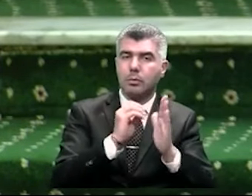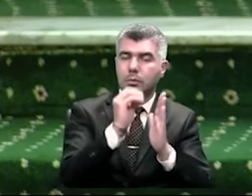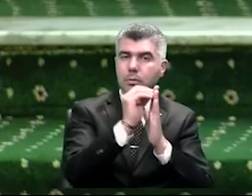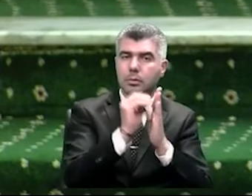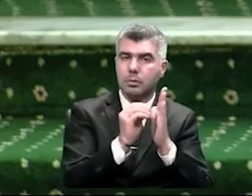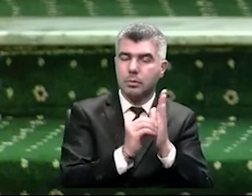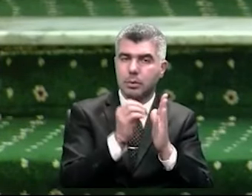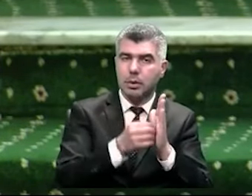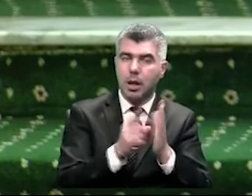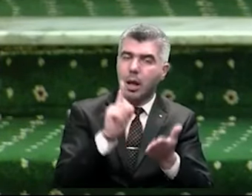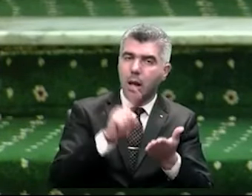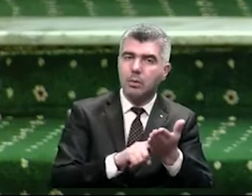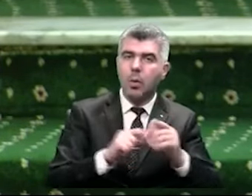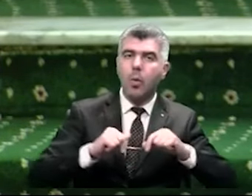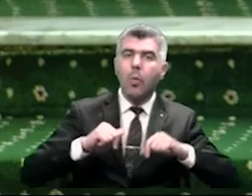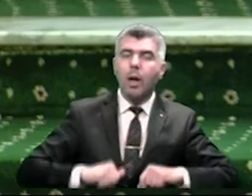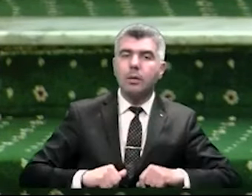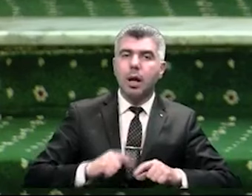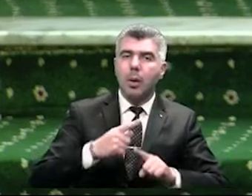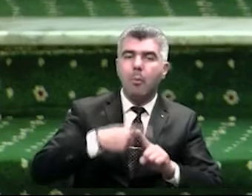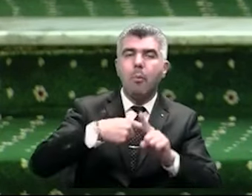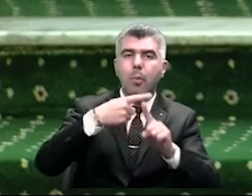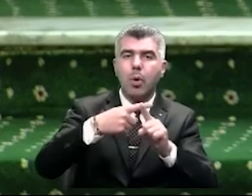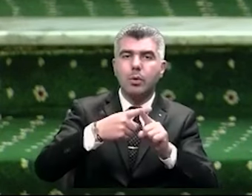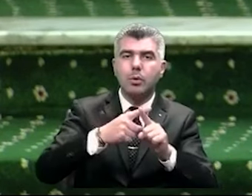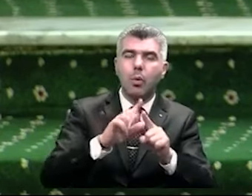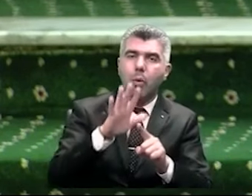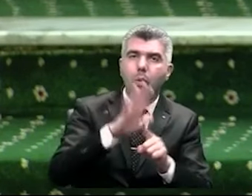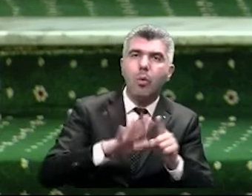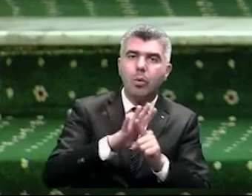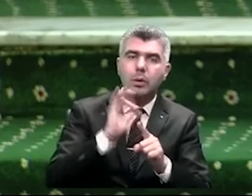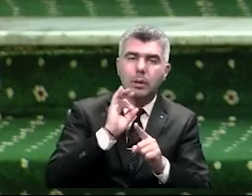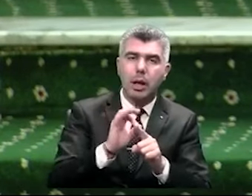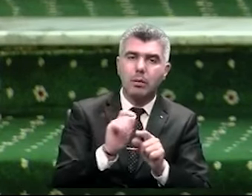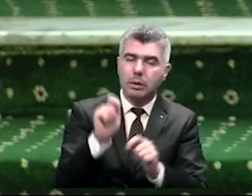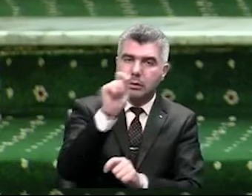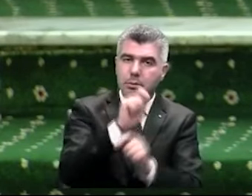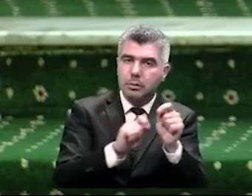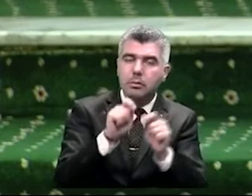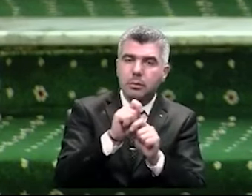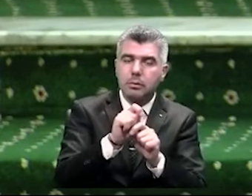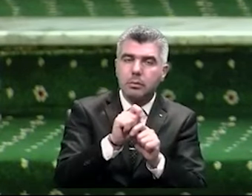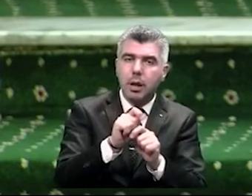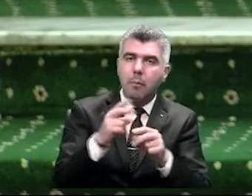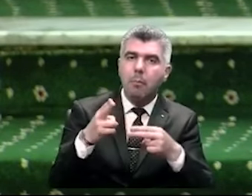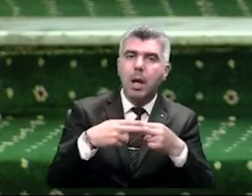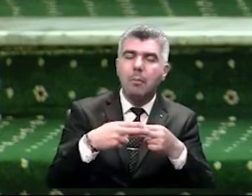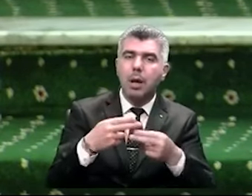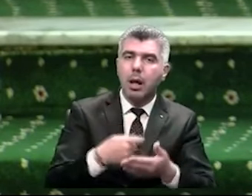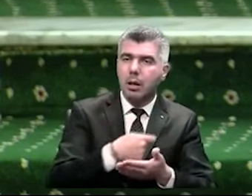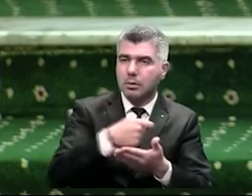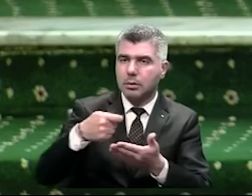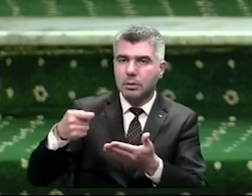تنم على حرص الوزاره على الرفع من مستوى اداء هذه المؤسسه التي تعني بتجويد مستوى رخصه السياقه ببلادنا